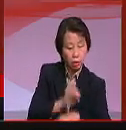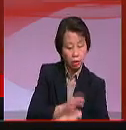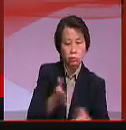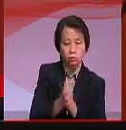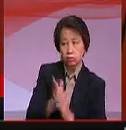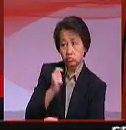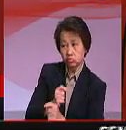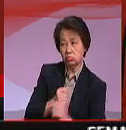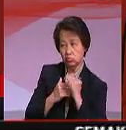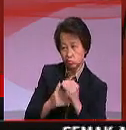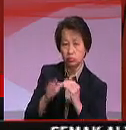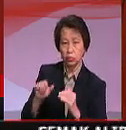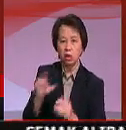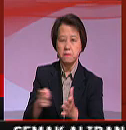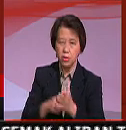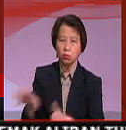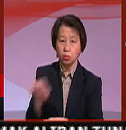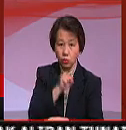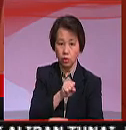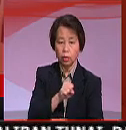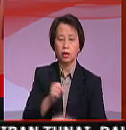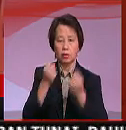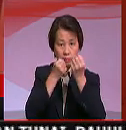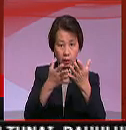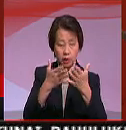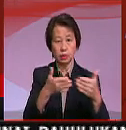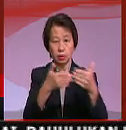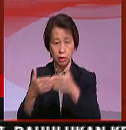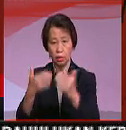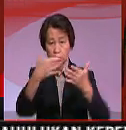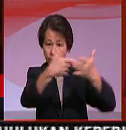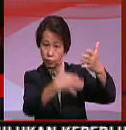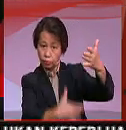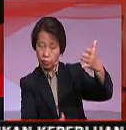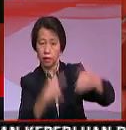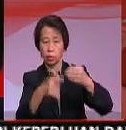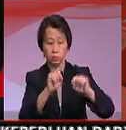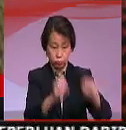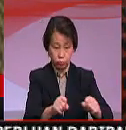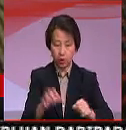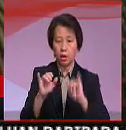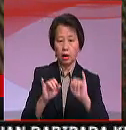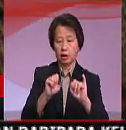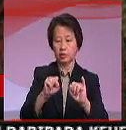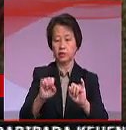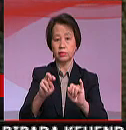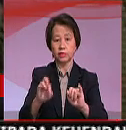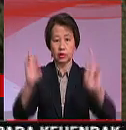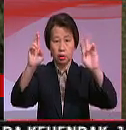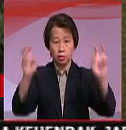menentukan permohonan e-mount yang diperlukan maklum lebih lanjut serta butiran terperinci mengenai kelayakan aisindo Sunset